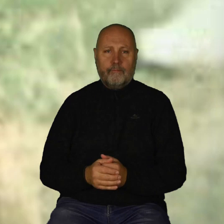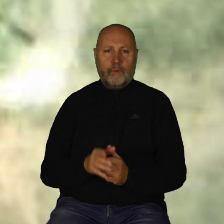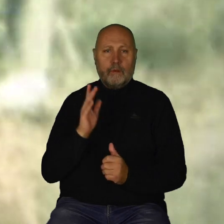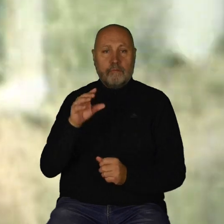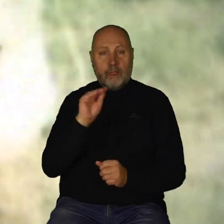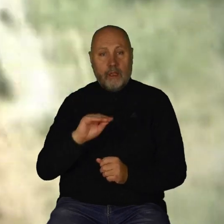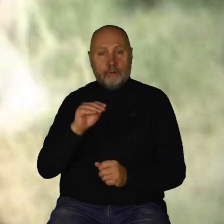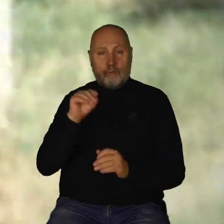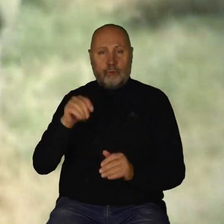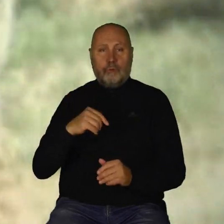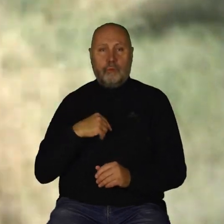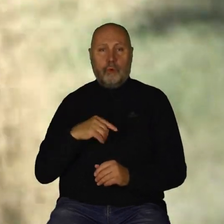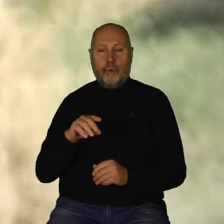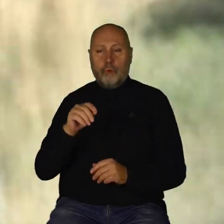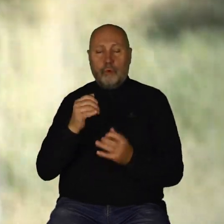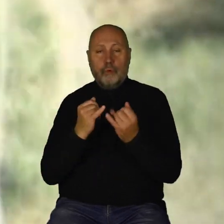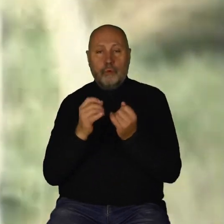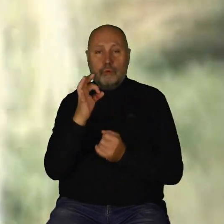os